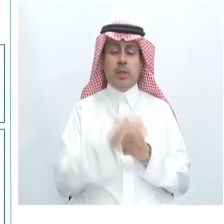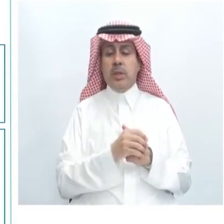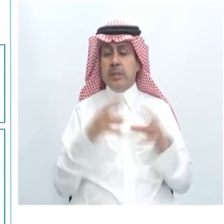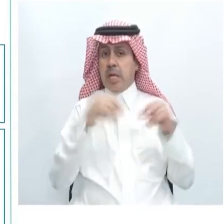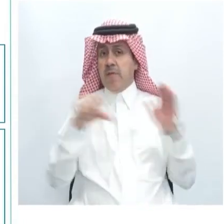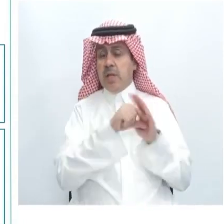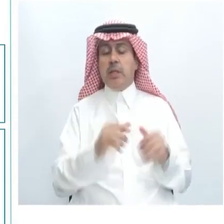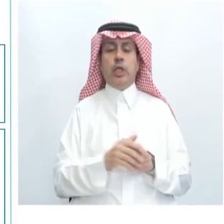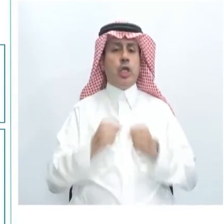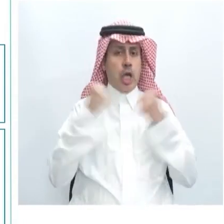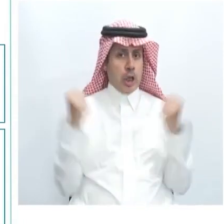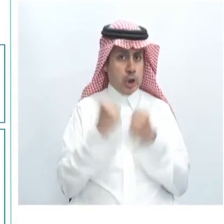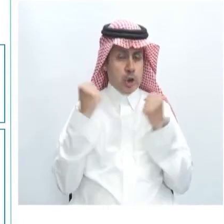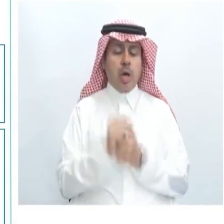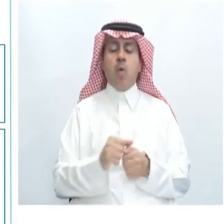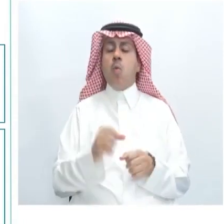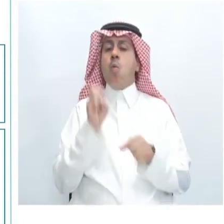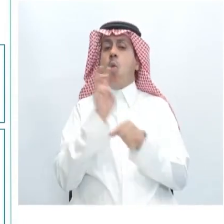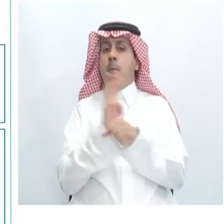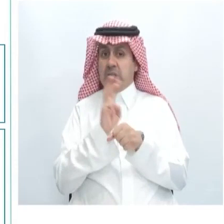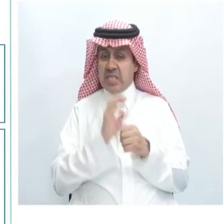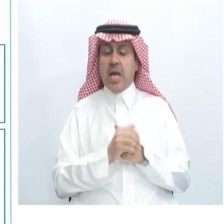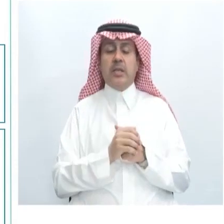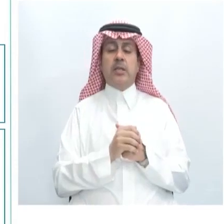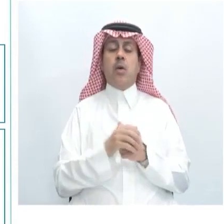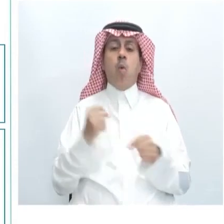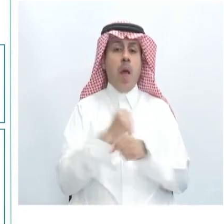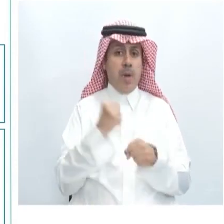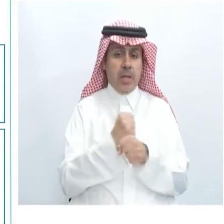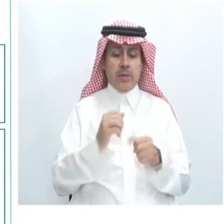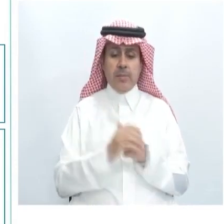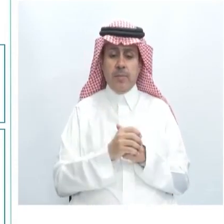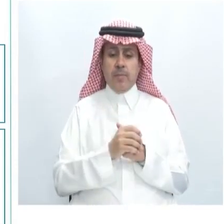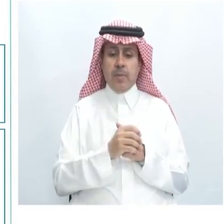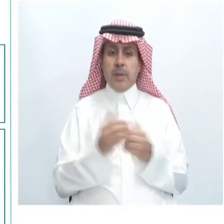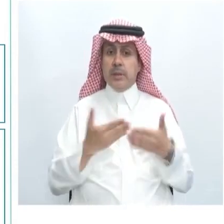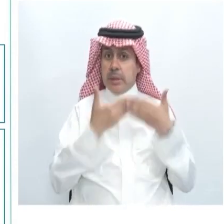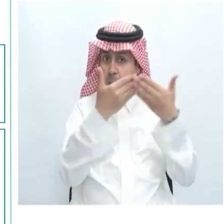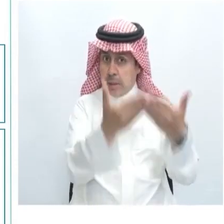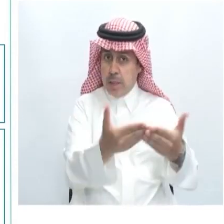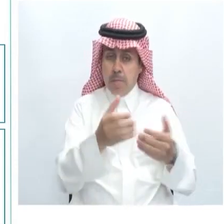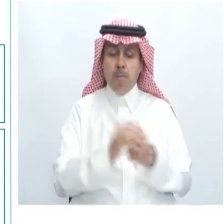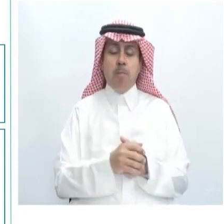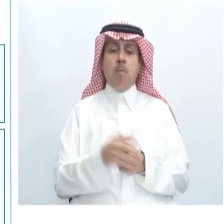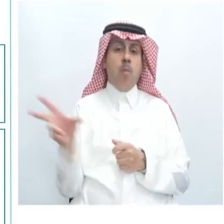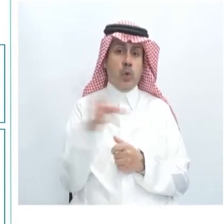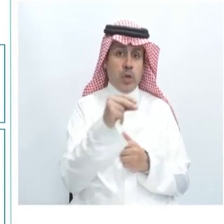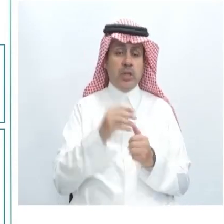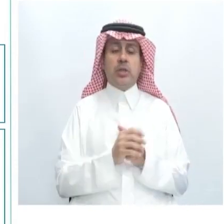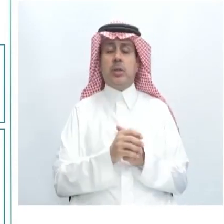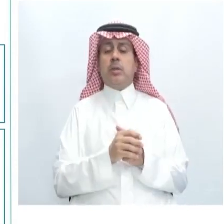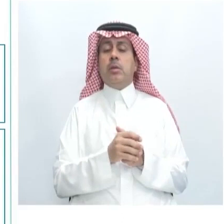والمؤسسات والعمليات المستخدمه لتقديم المنتج وكذلك